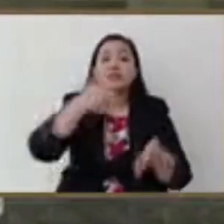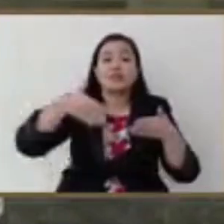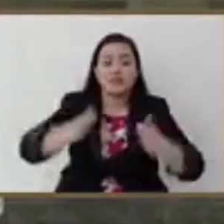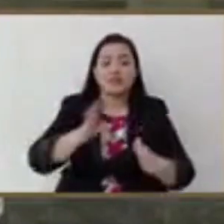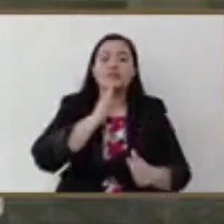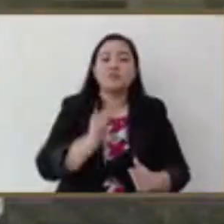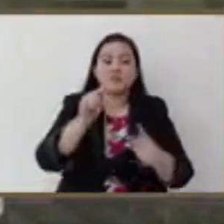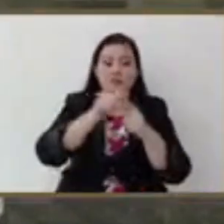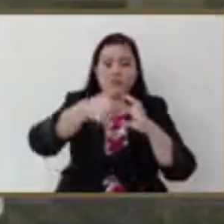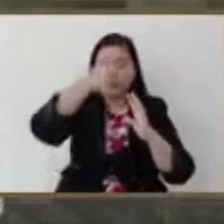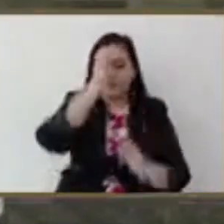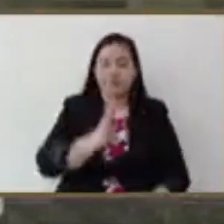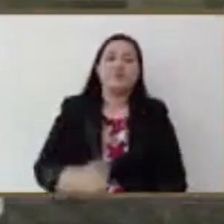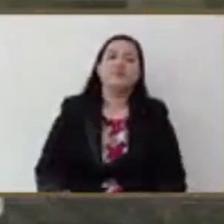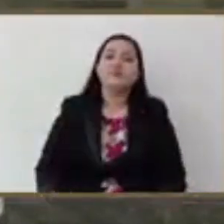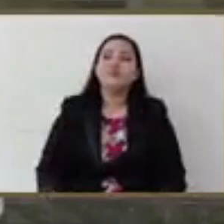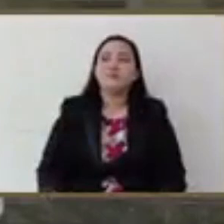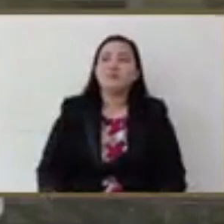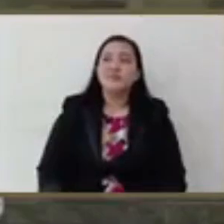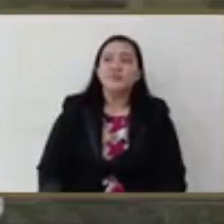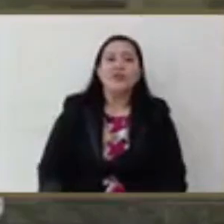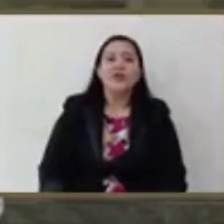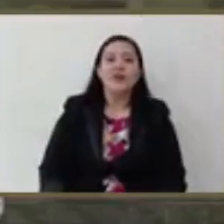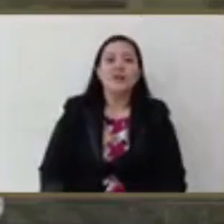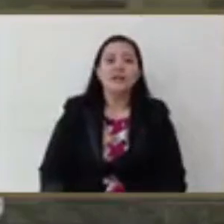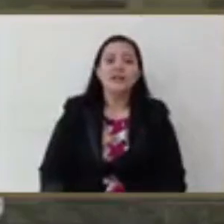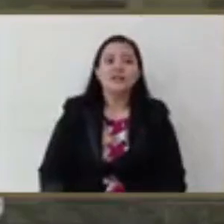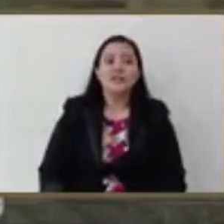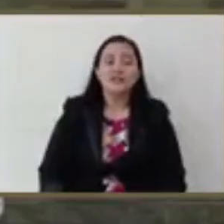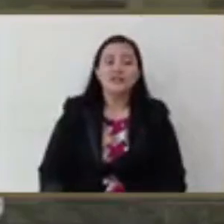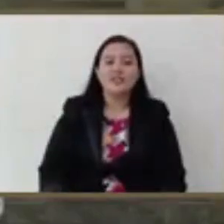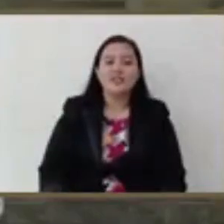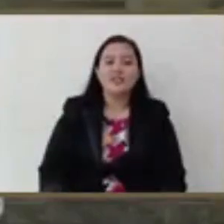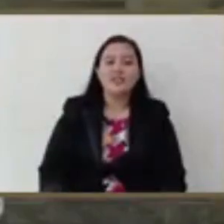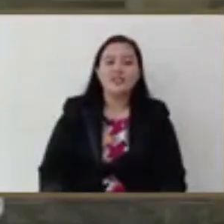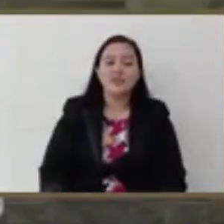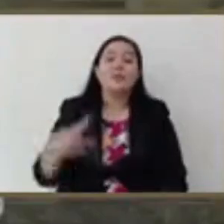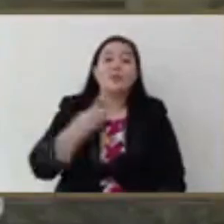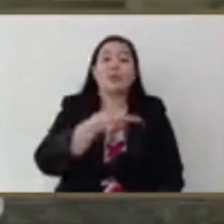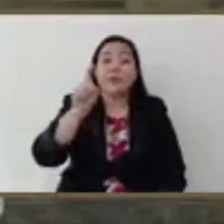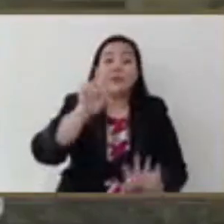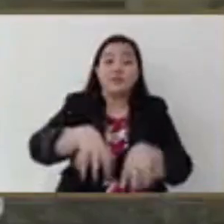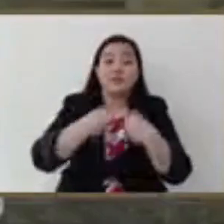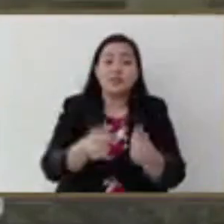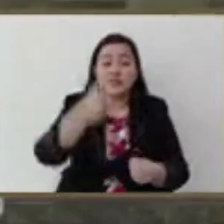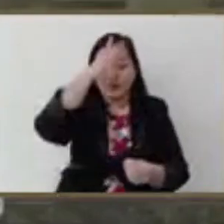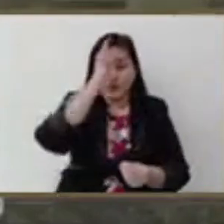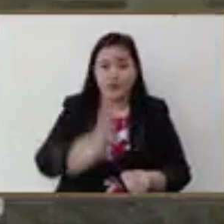Give unto Caesar that is Caesar's. And unto God what is due to God.